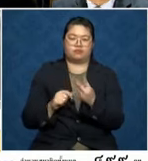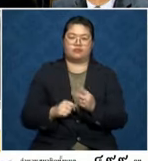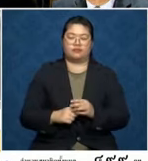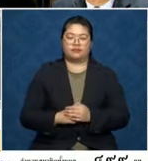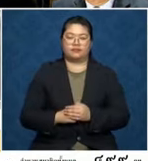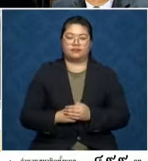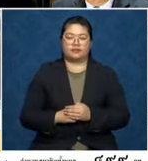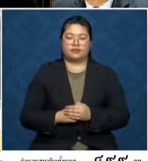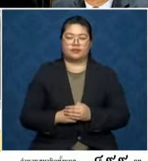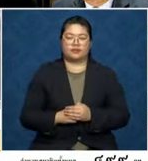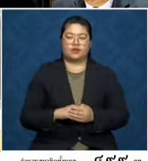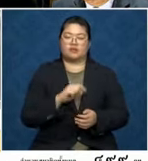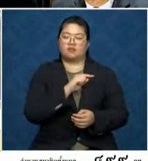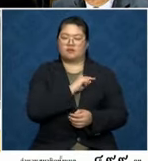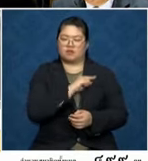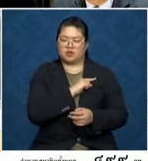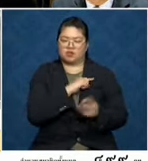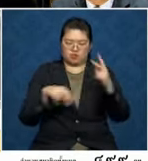ป็นผู้รักษาการ